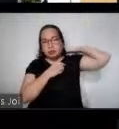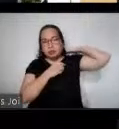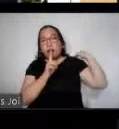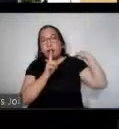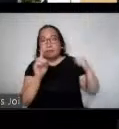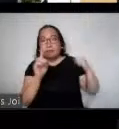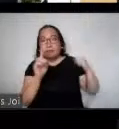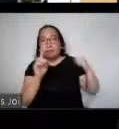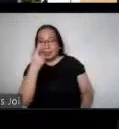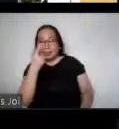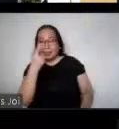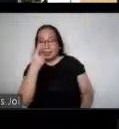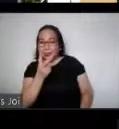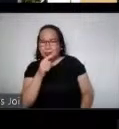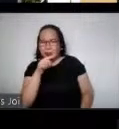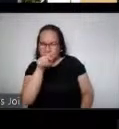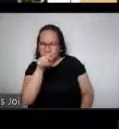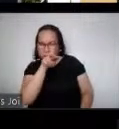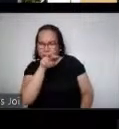nakikita natin dito?